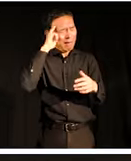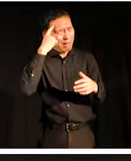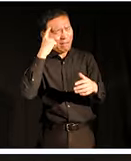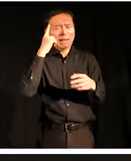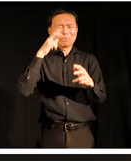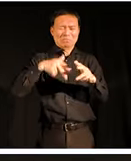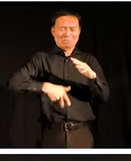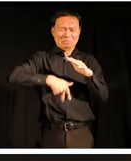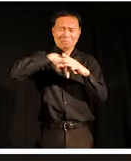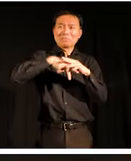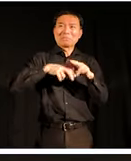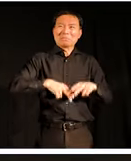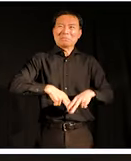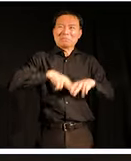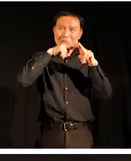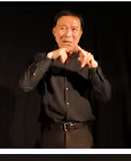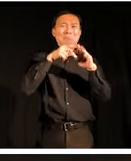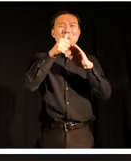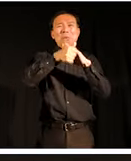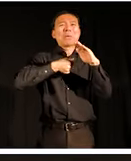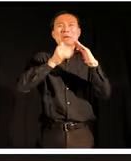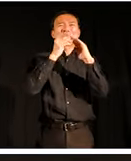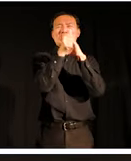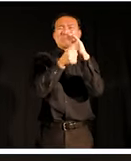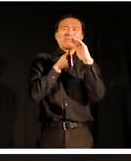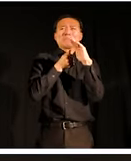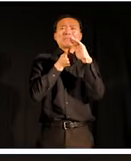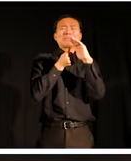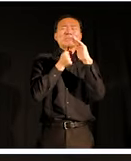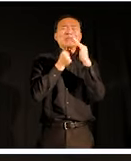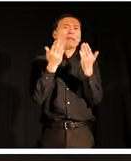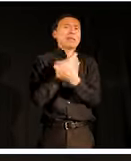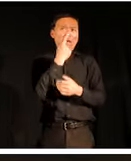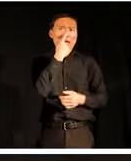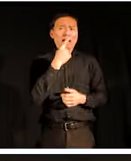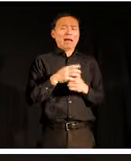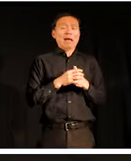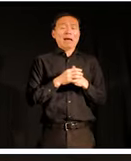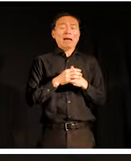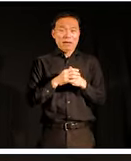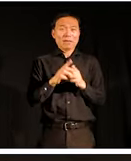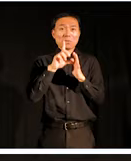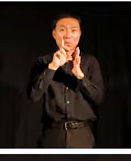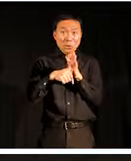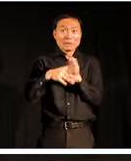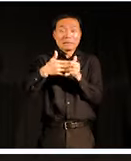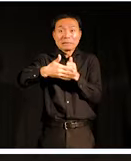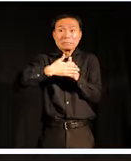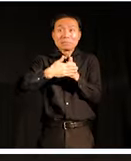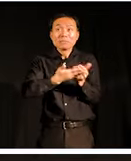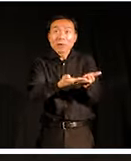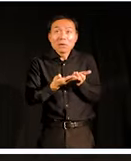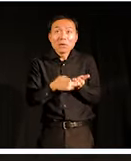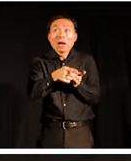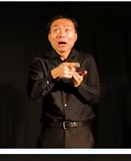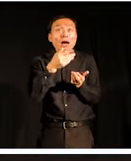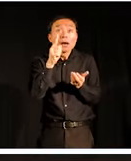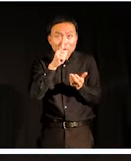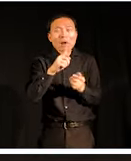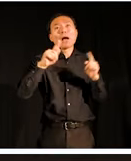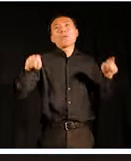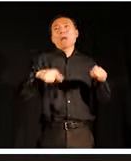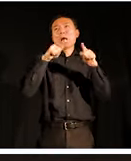ストレス抱えて引きこもりになっちゃった今度逆にでその時に僕にわ救ってくれたのは音楽だったんです